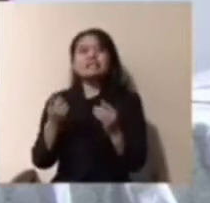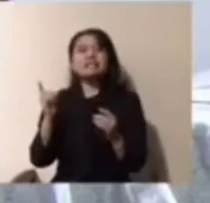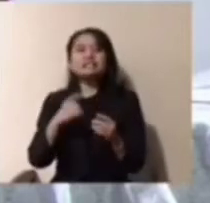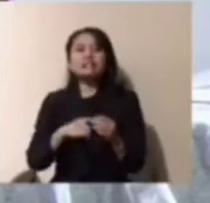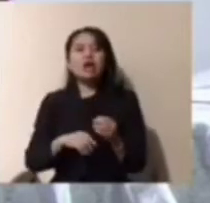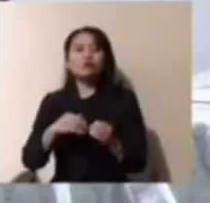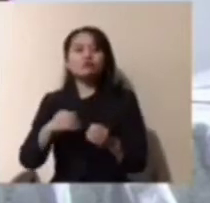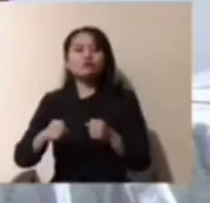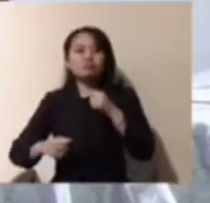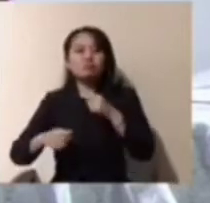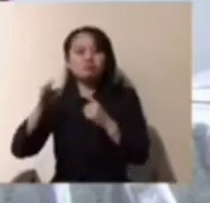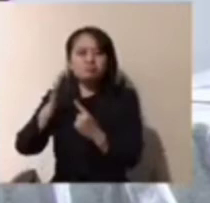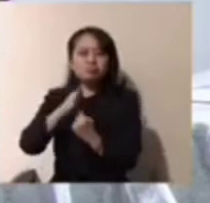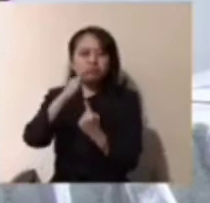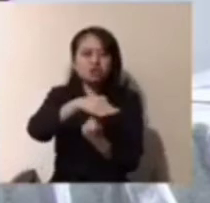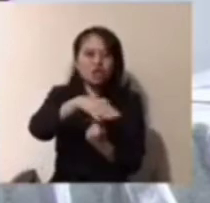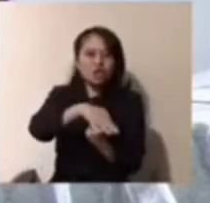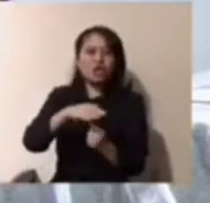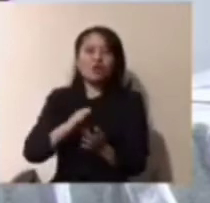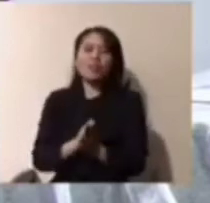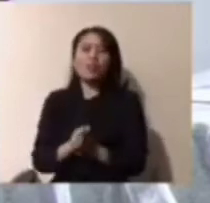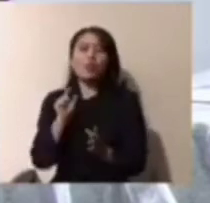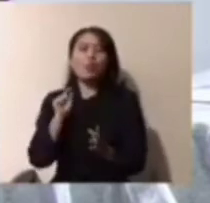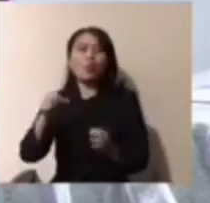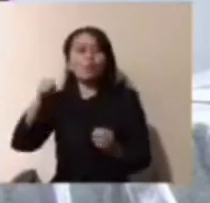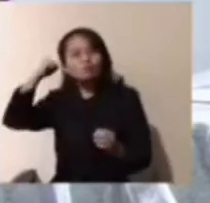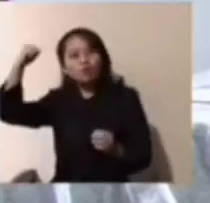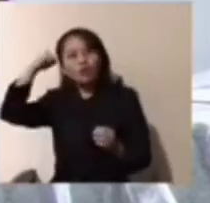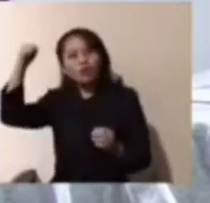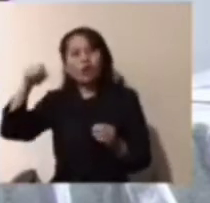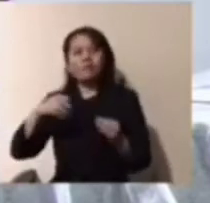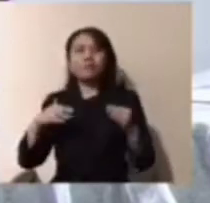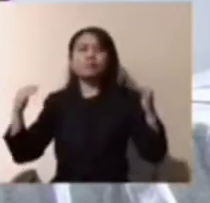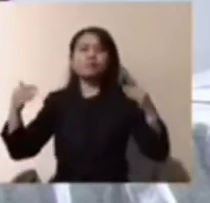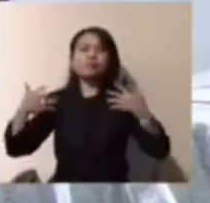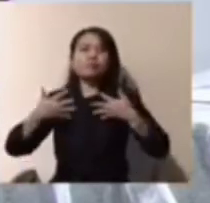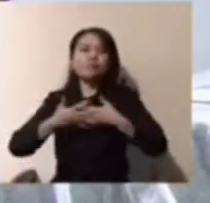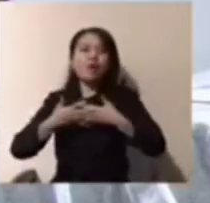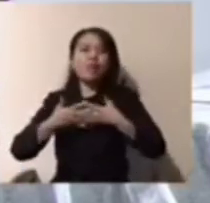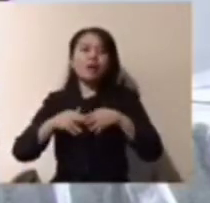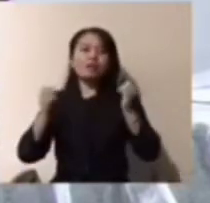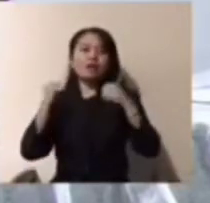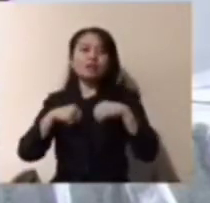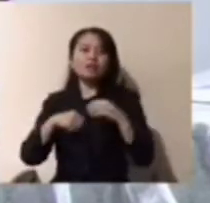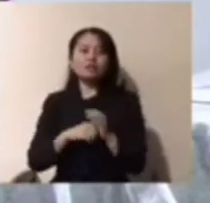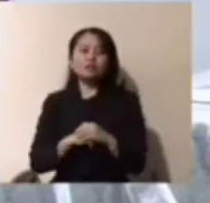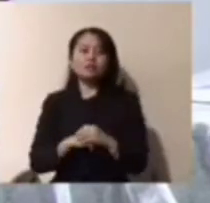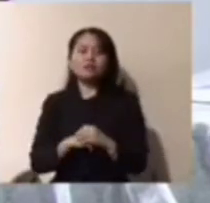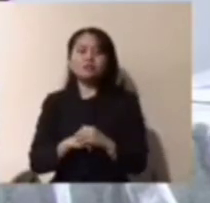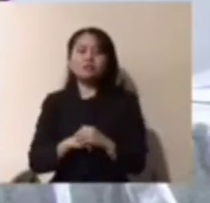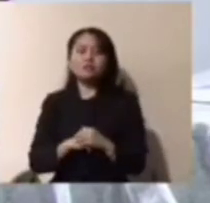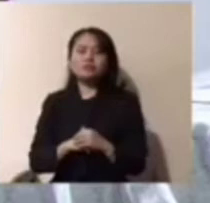penjajahan untuk hidup merdeka di tanah yang kau janjikan.